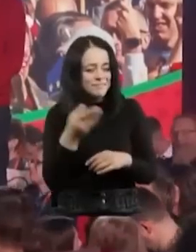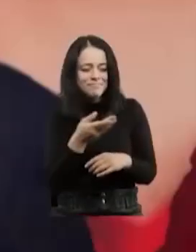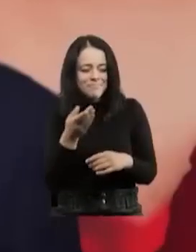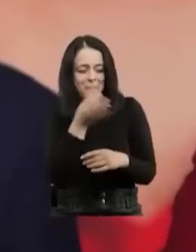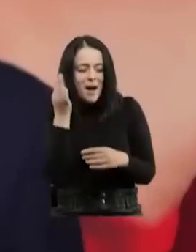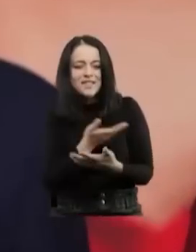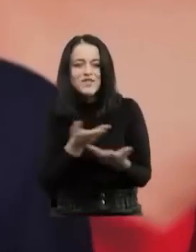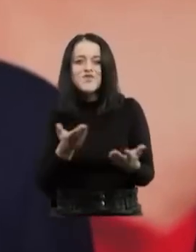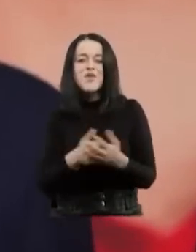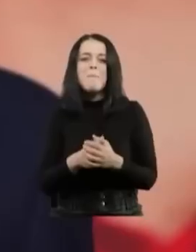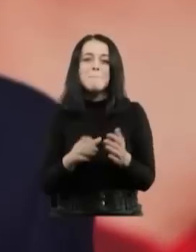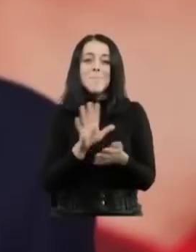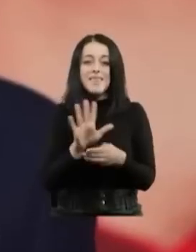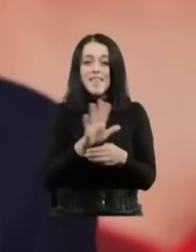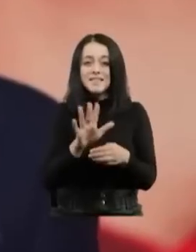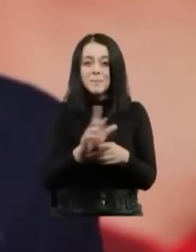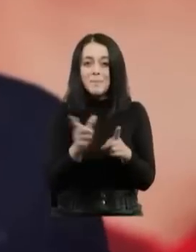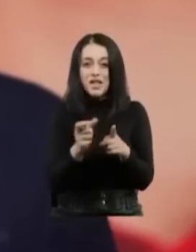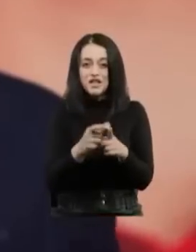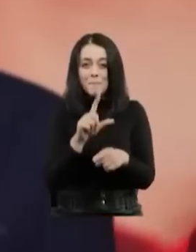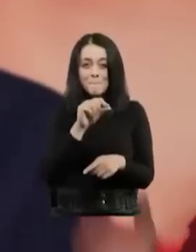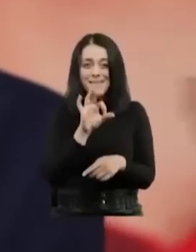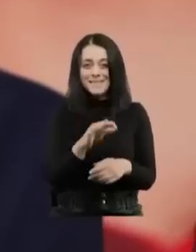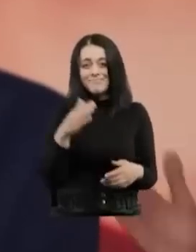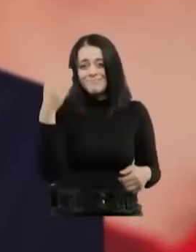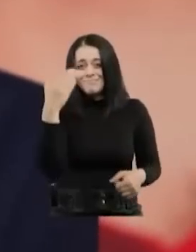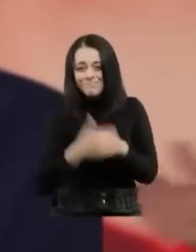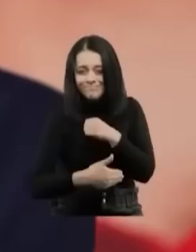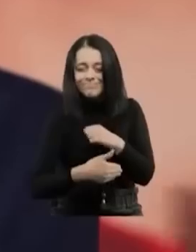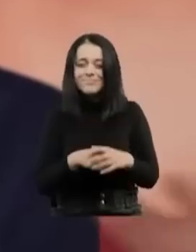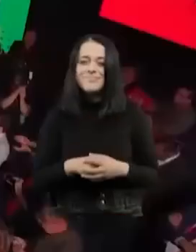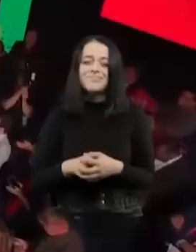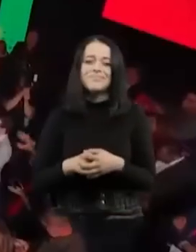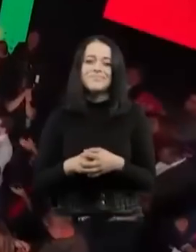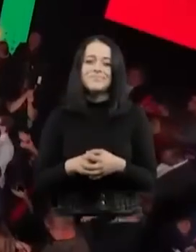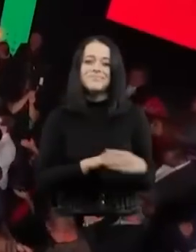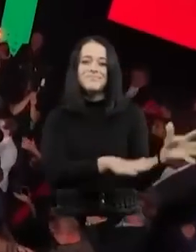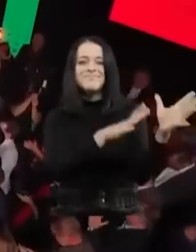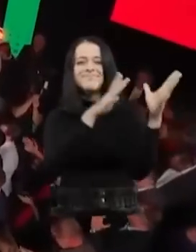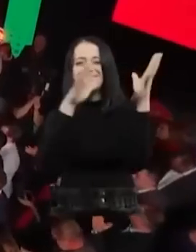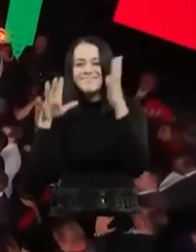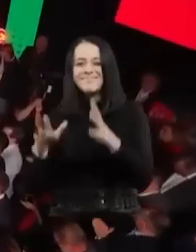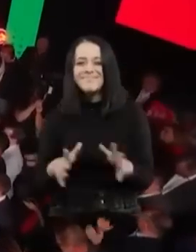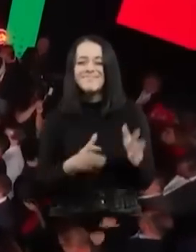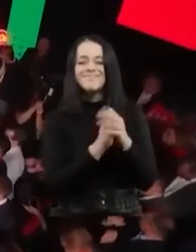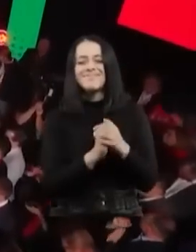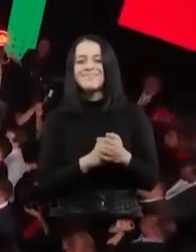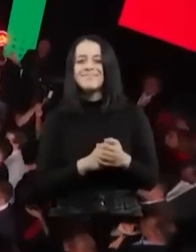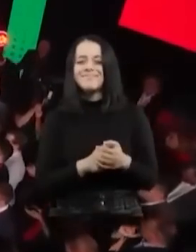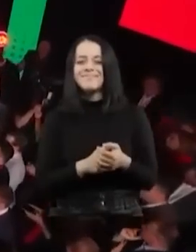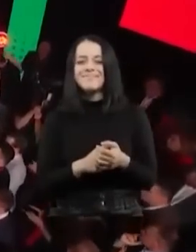jego zainteresowanie główne? Ja myślę, główne? Że nie tylko nawet wybory do Europarlamentu, ale za swoją działalność tutaj w Polsce